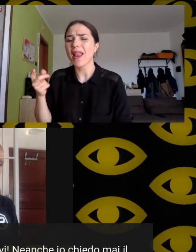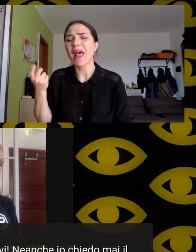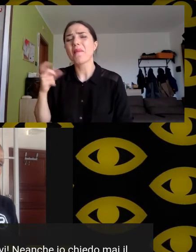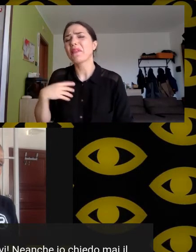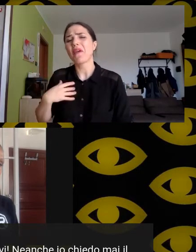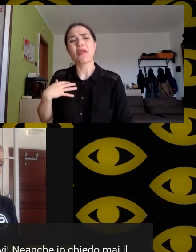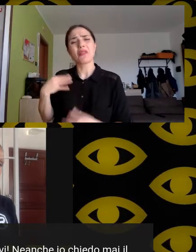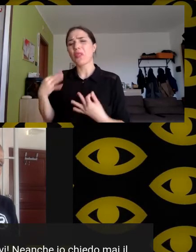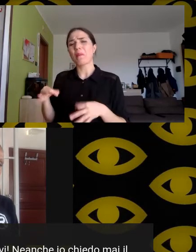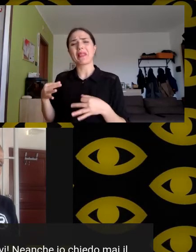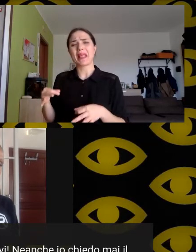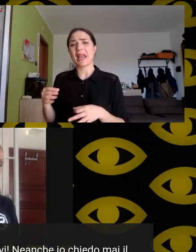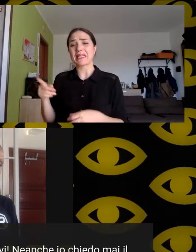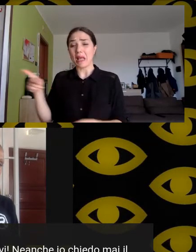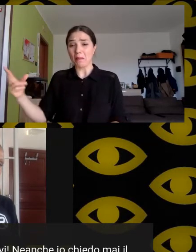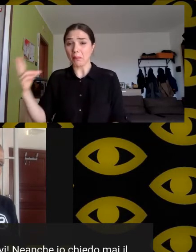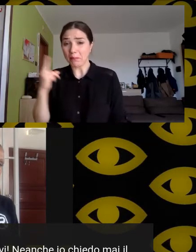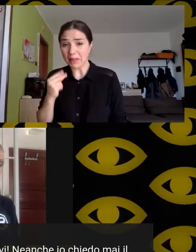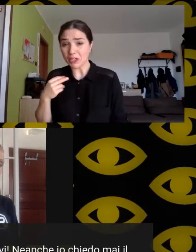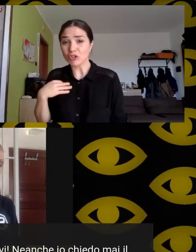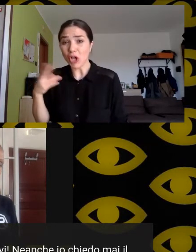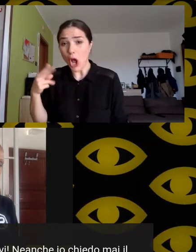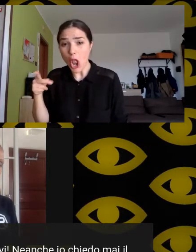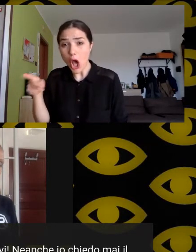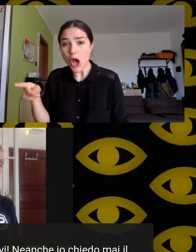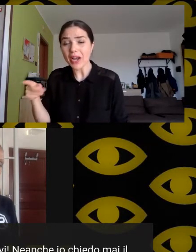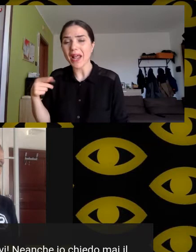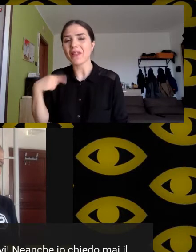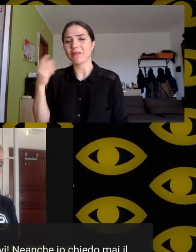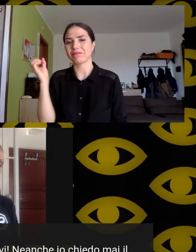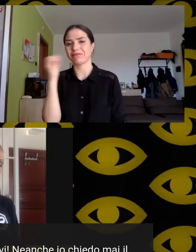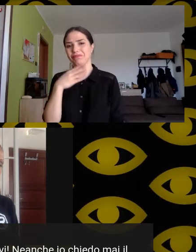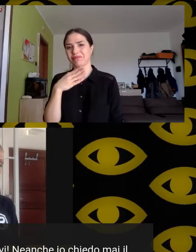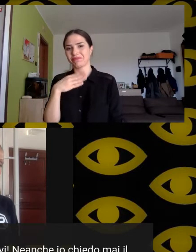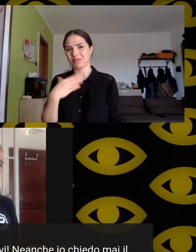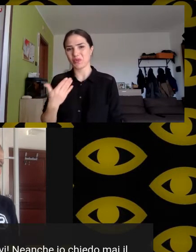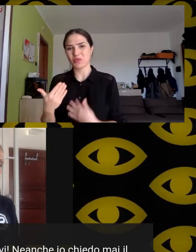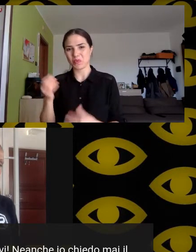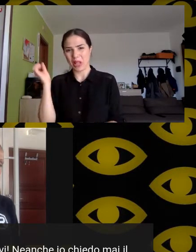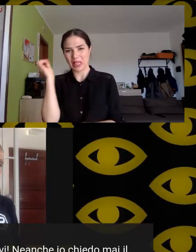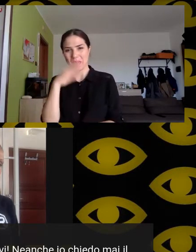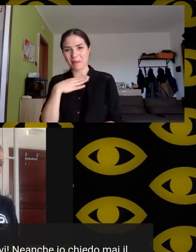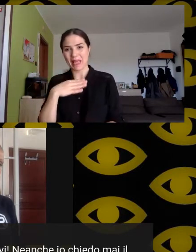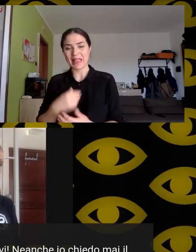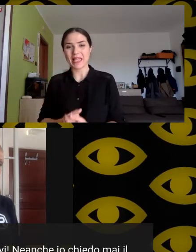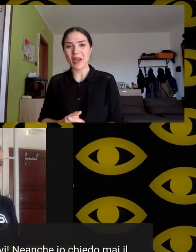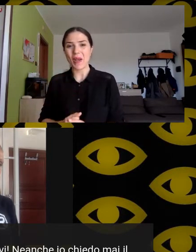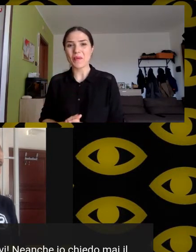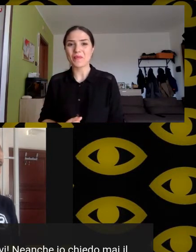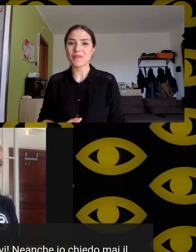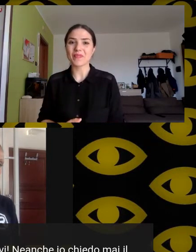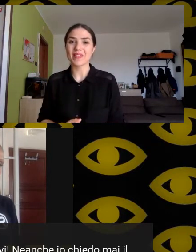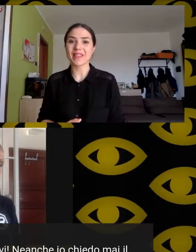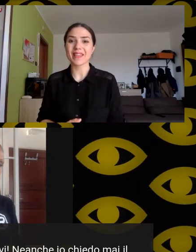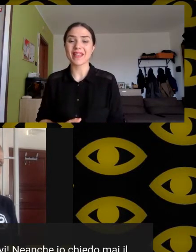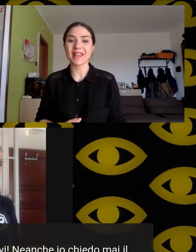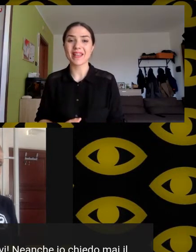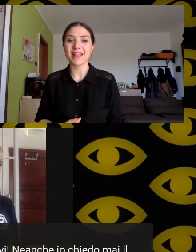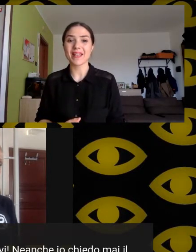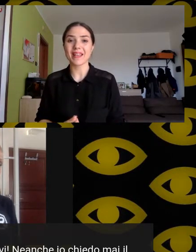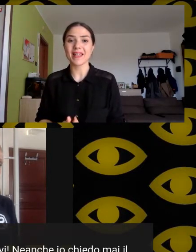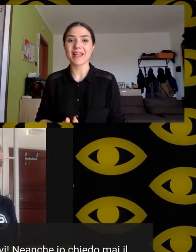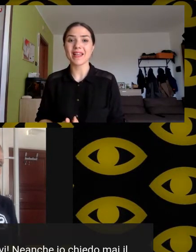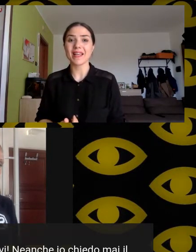poi lo dimentico subito. Difatti, in effetti, forse è proprio perché diamo un estremo valore alla